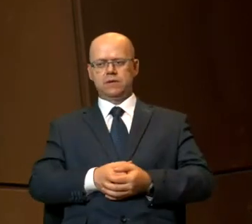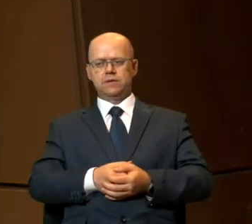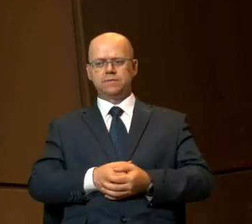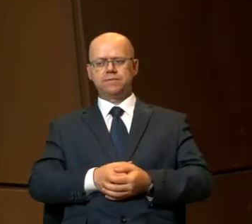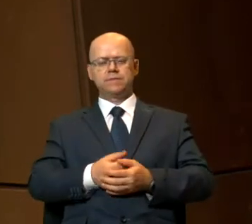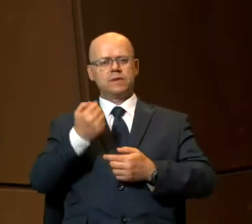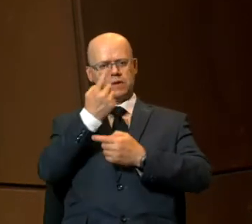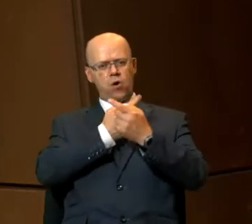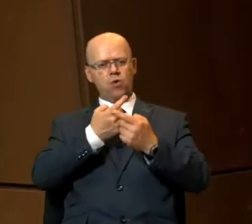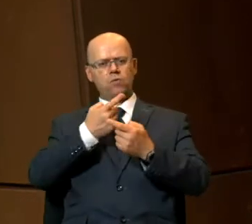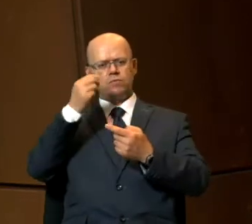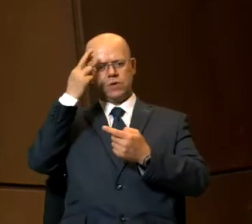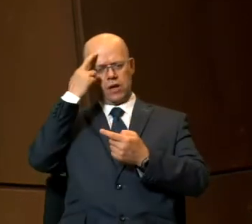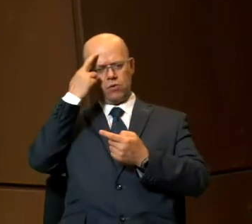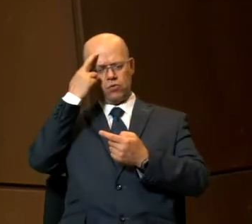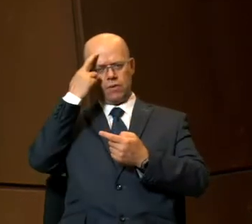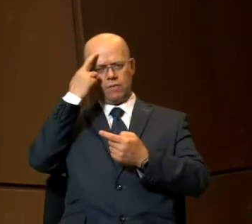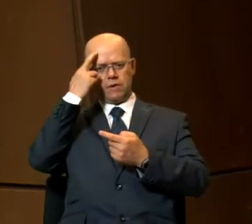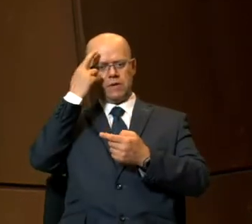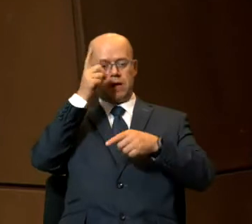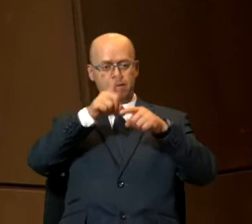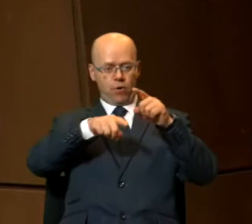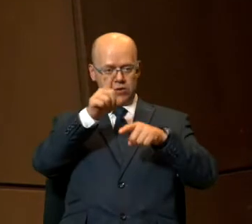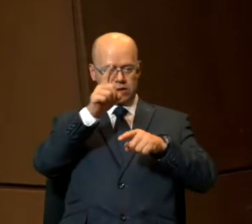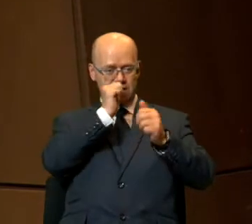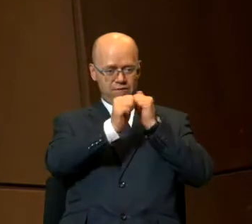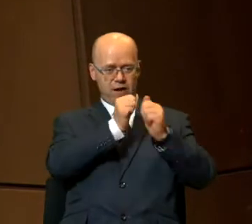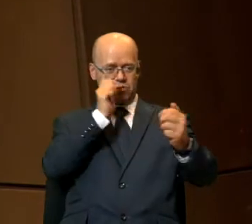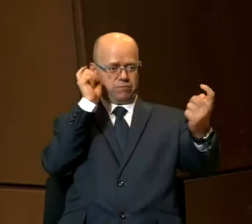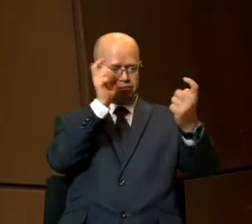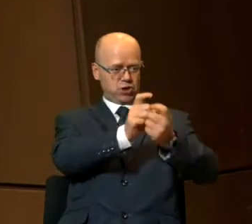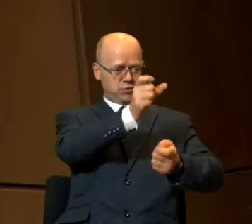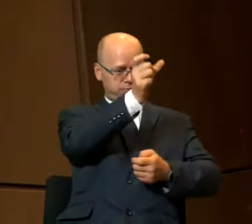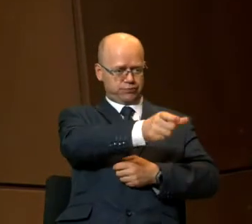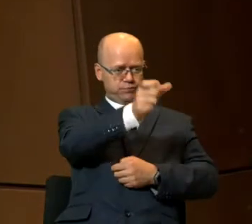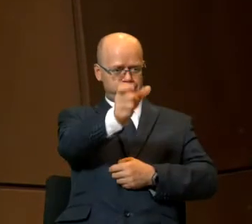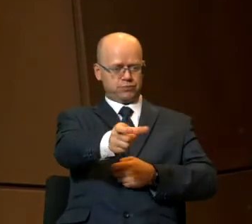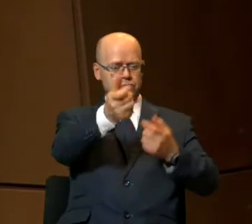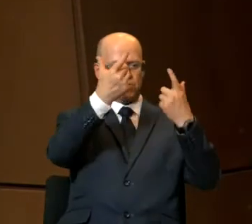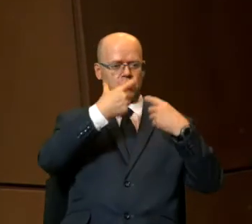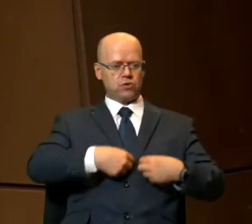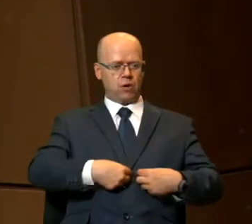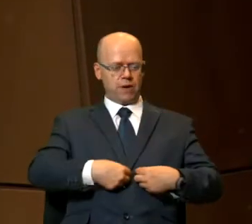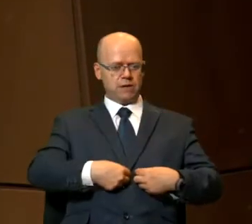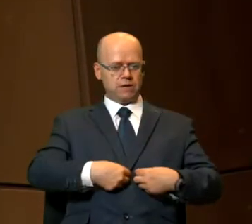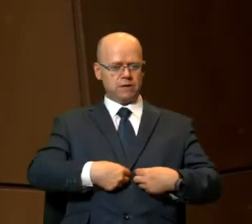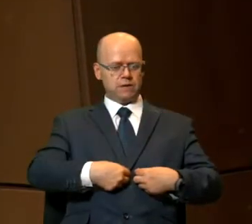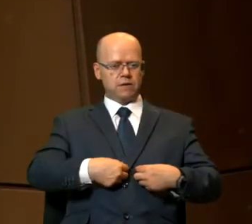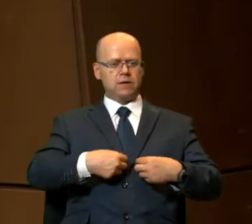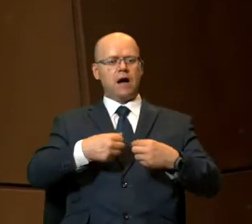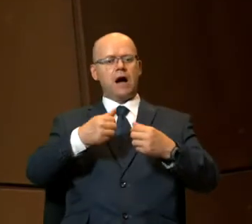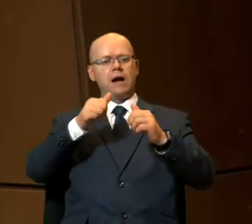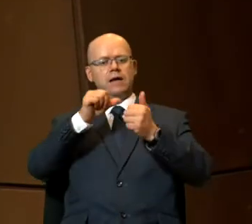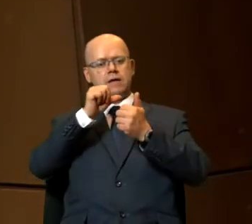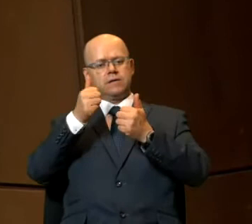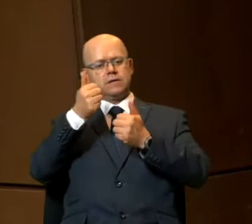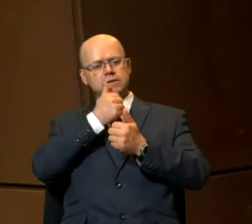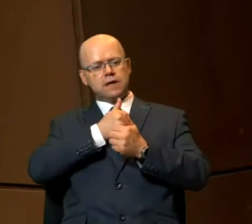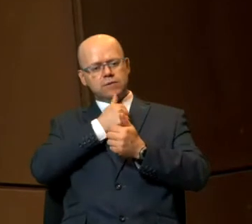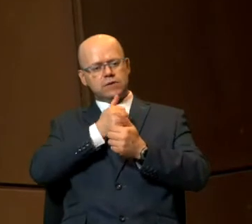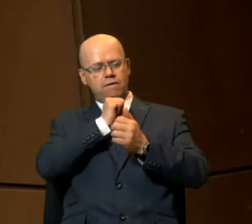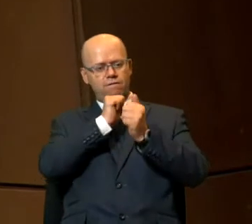postrzegam politykę, nie zwalczam innych, nie wspólnie walczę o właściwy sposób kształtowania